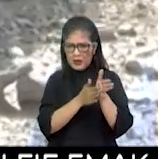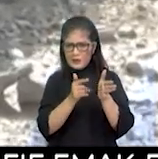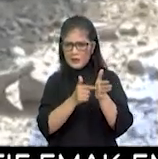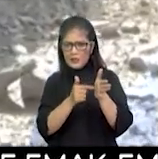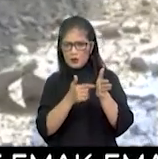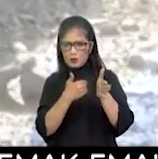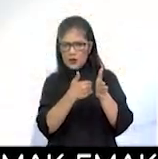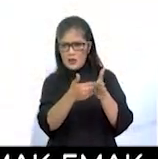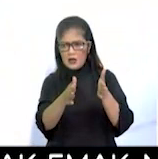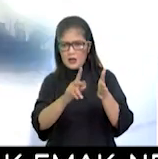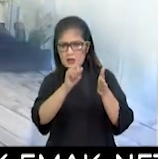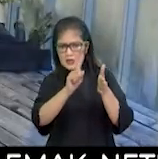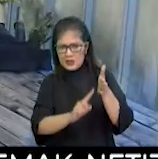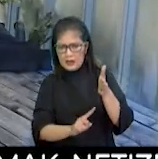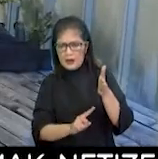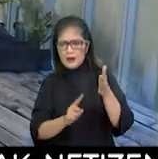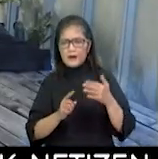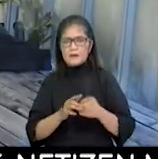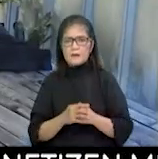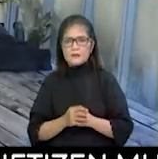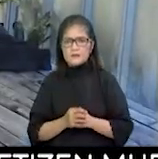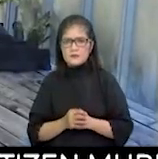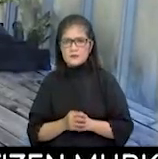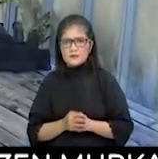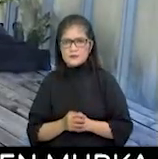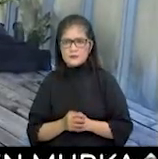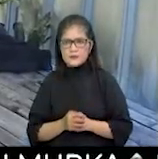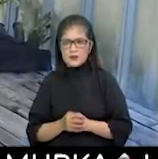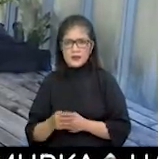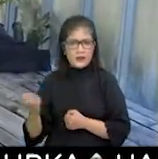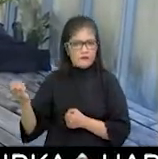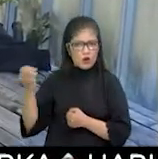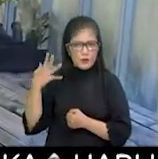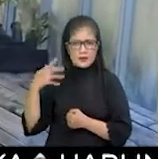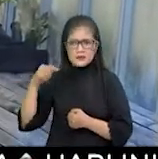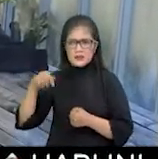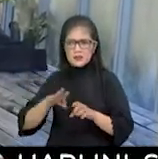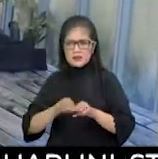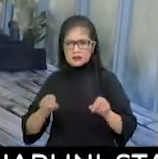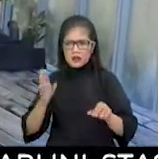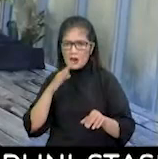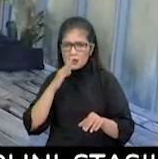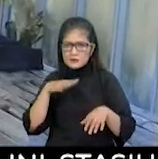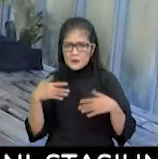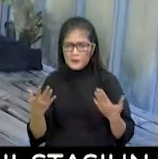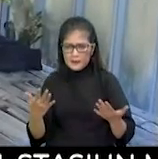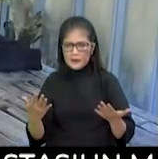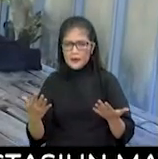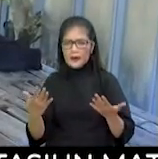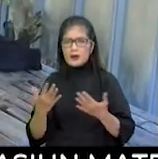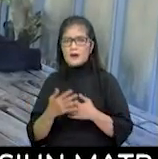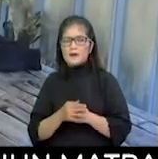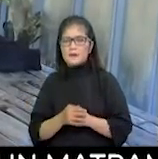hingga retak. Pak, ini informasi yang beredar, Pak. Informasinya dikerja asal-asalan, Pak. Tanggapannya, Pak? Waduh,